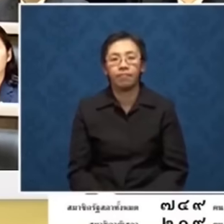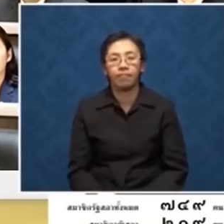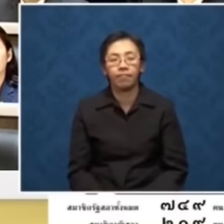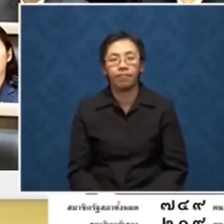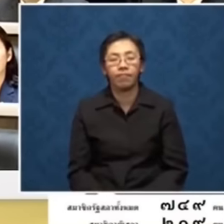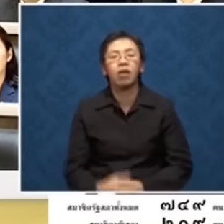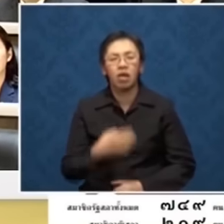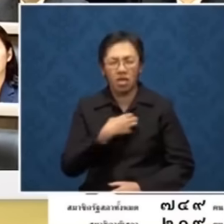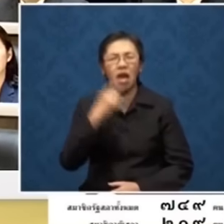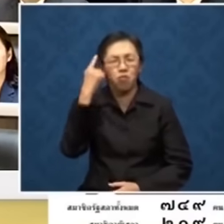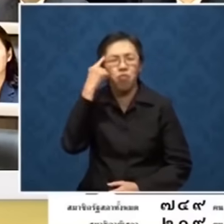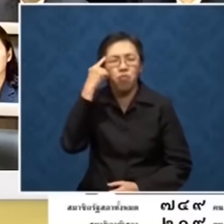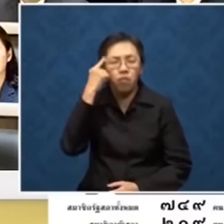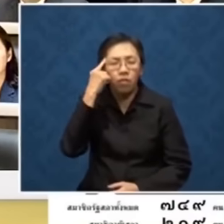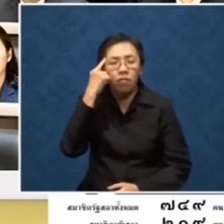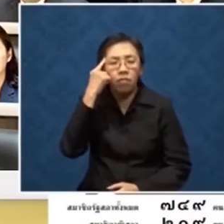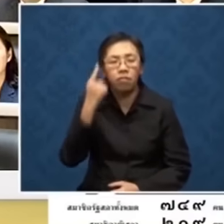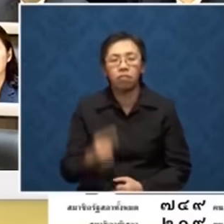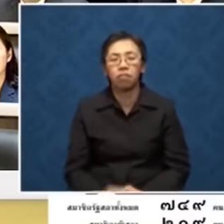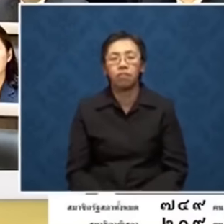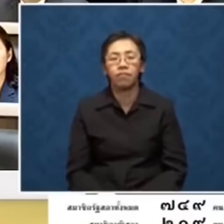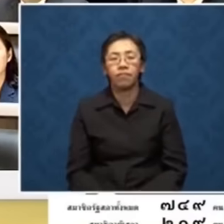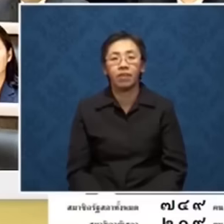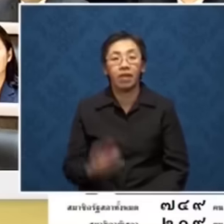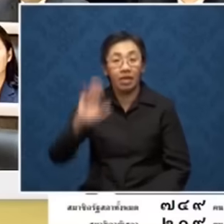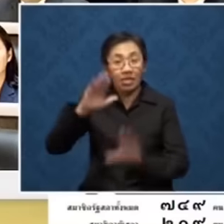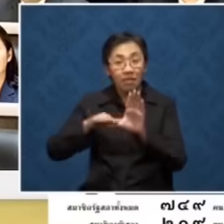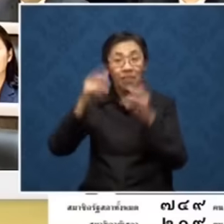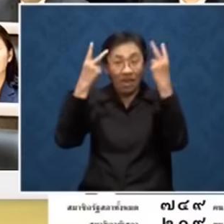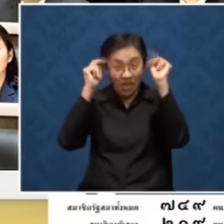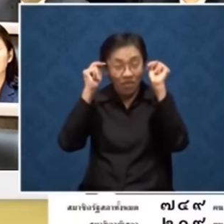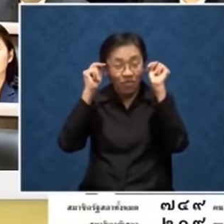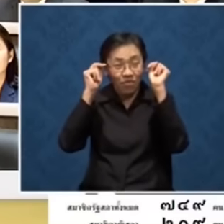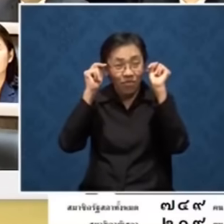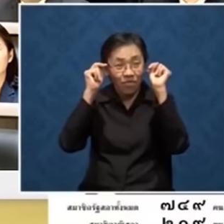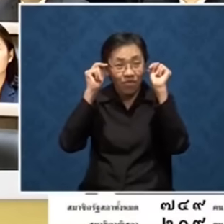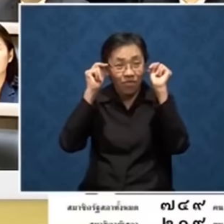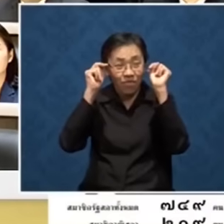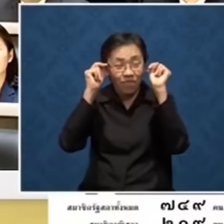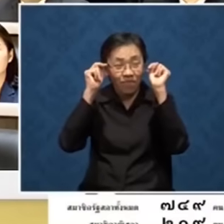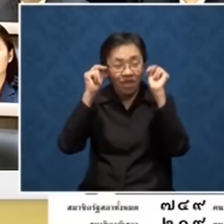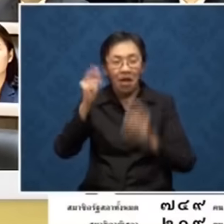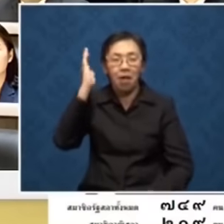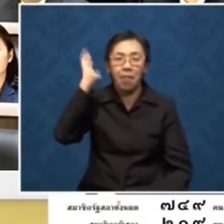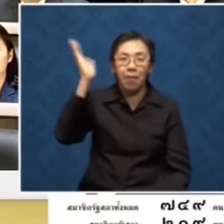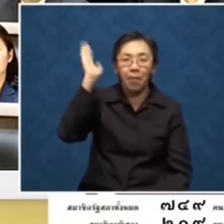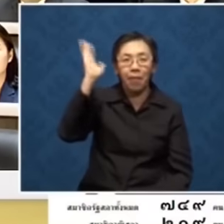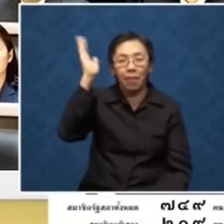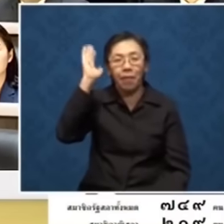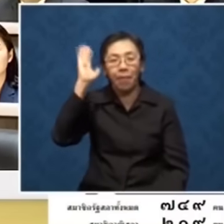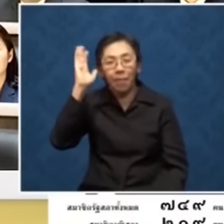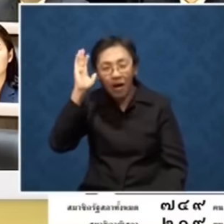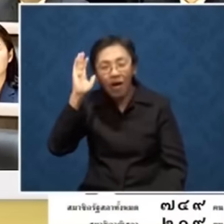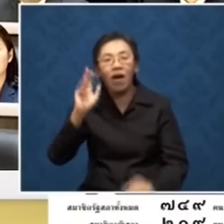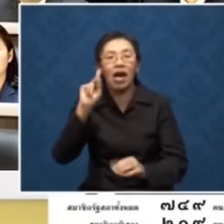ผมอยากจะทราบท่านประธานครับแคนดิเดตนายกรัฐมนตรีออกรายการเรื่องเล่าเ